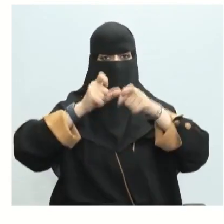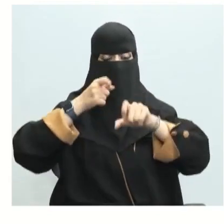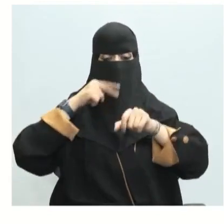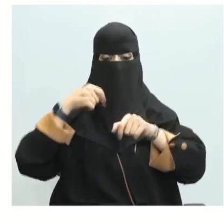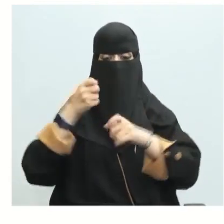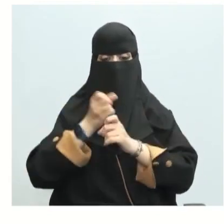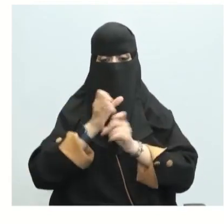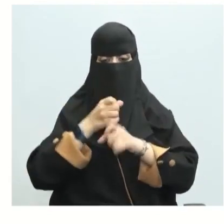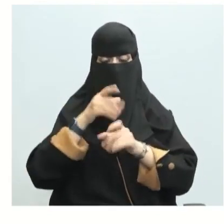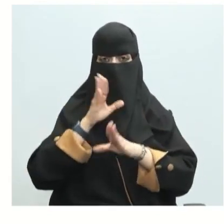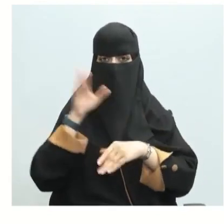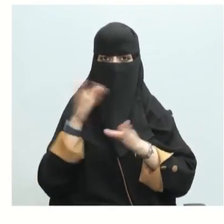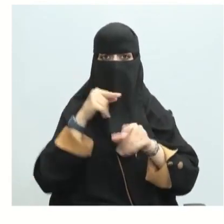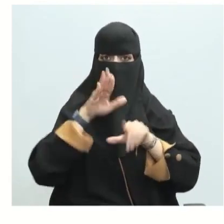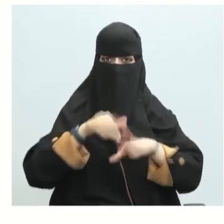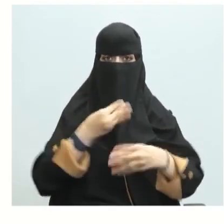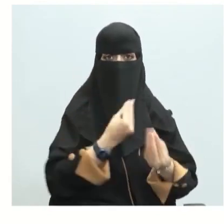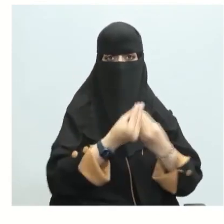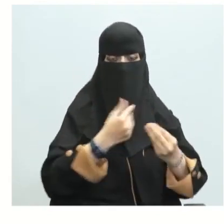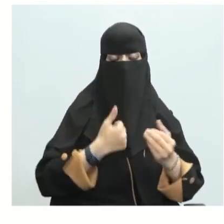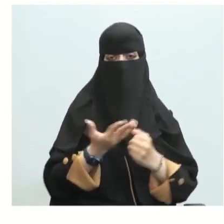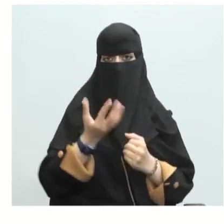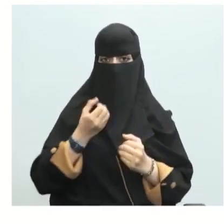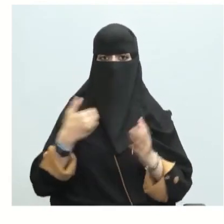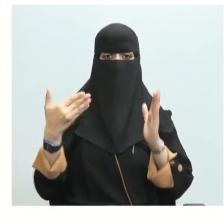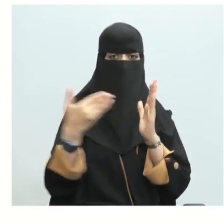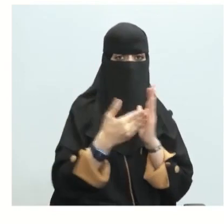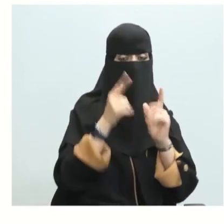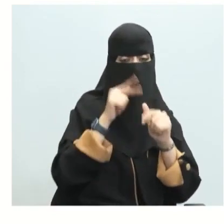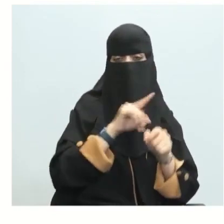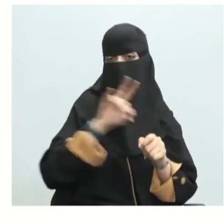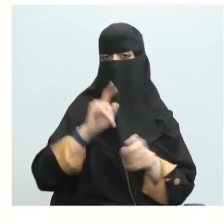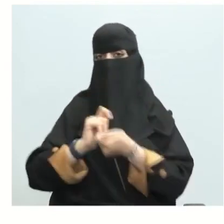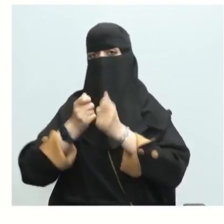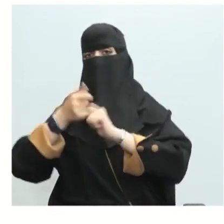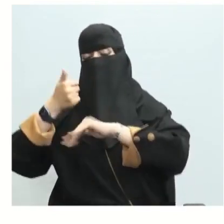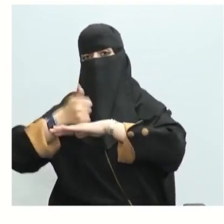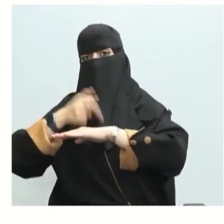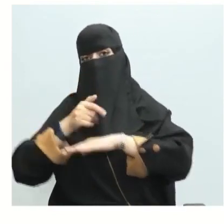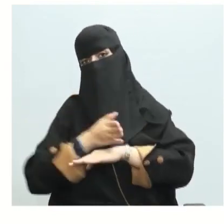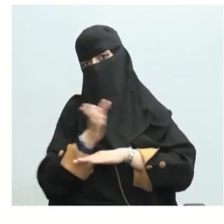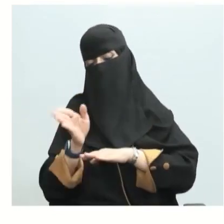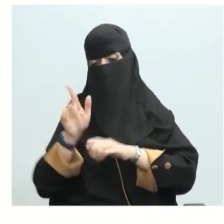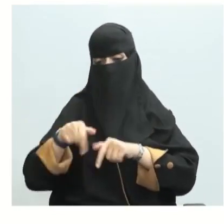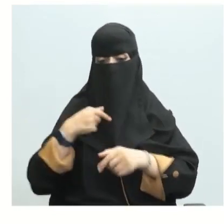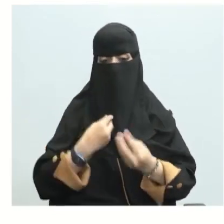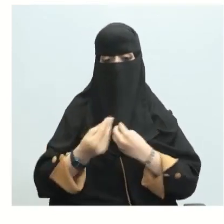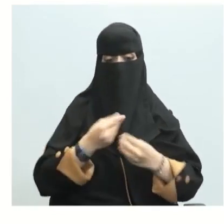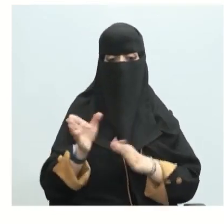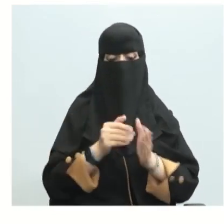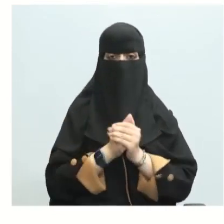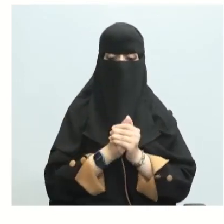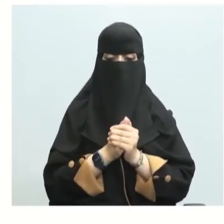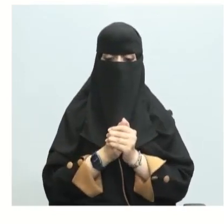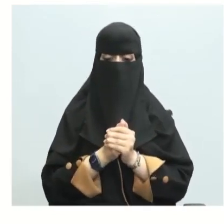المختبر ايضا هناك تفاعلات تعطي نواتج غير النواتج المطلوبه منها اساسا قد يحيد التفاعل عن التفاعل